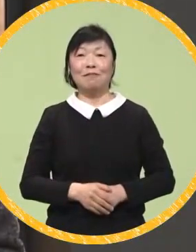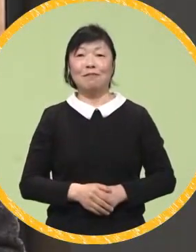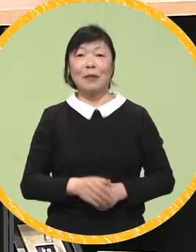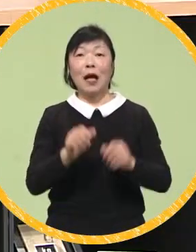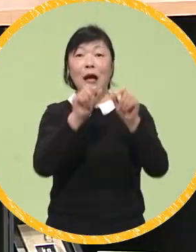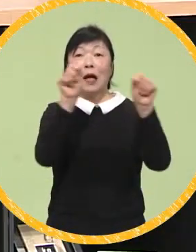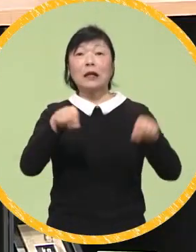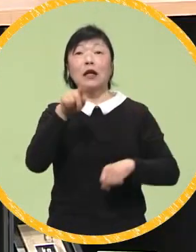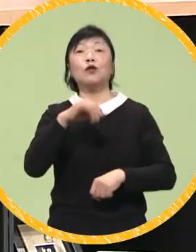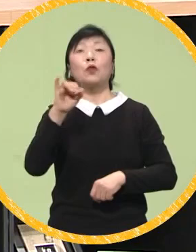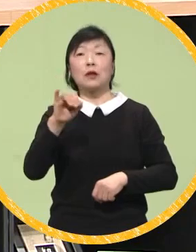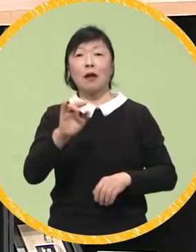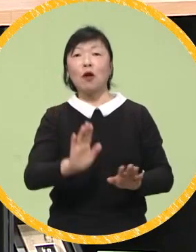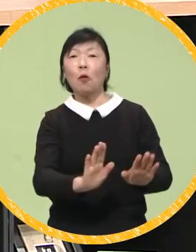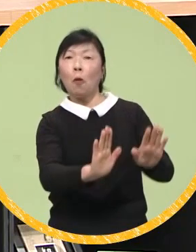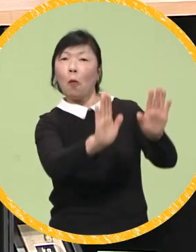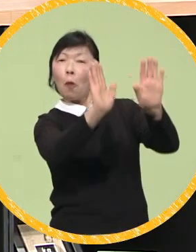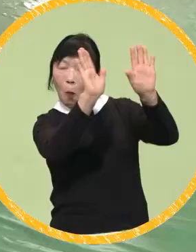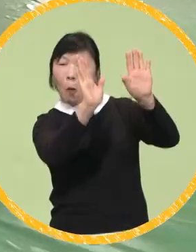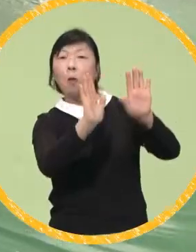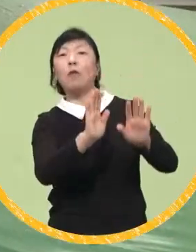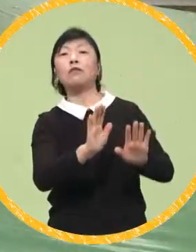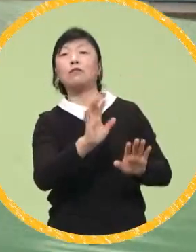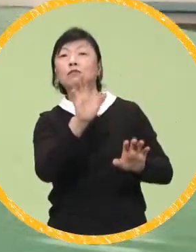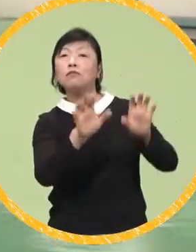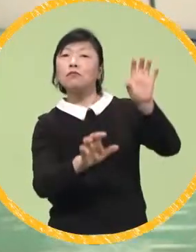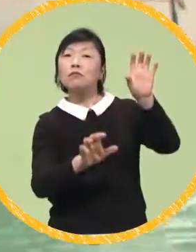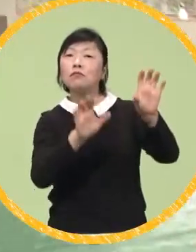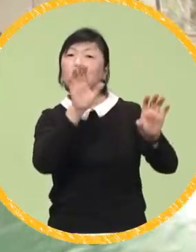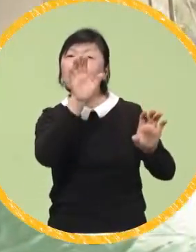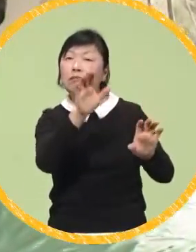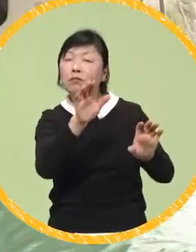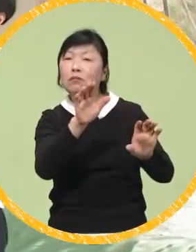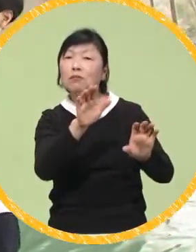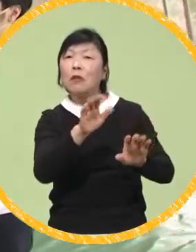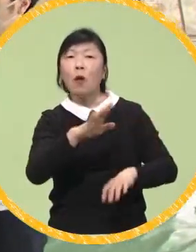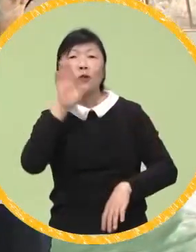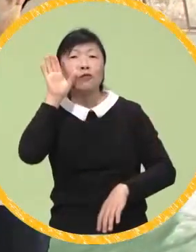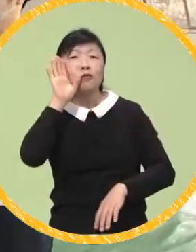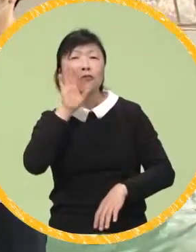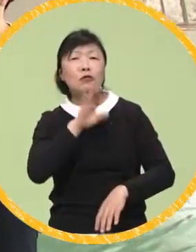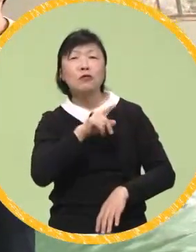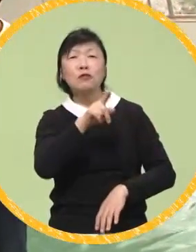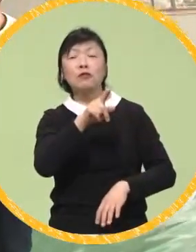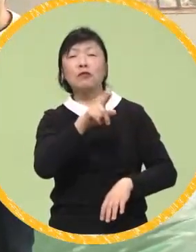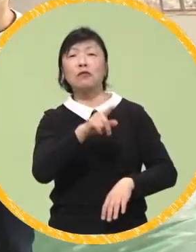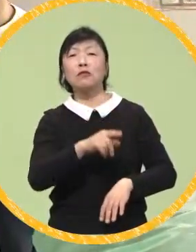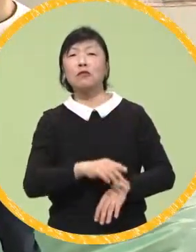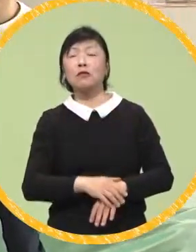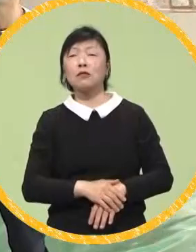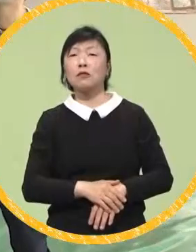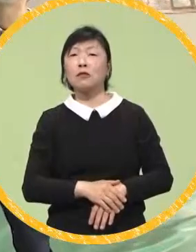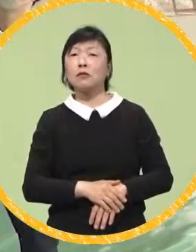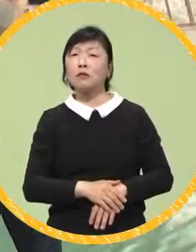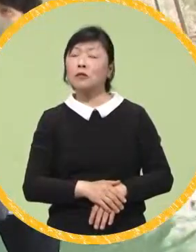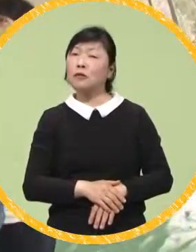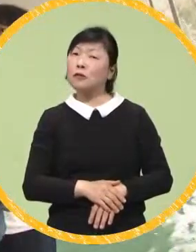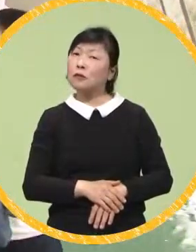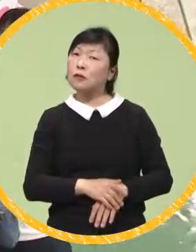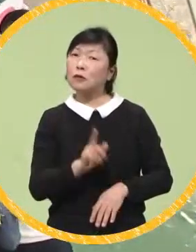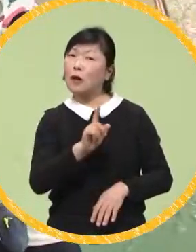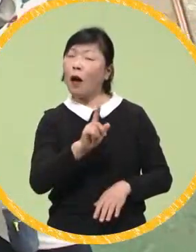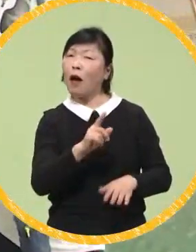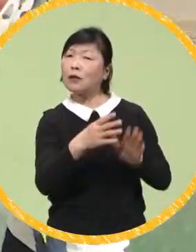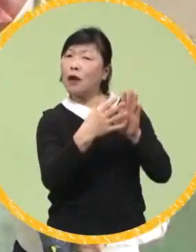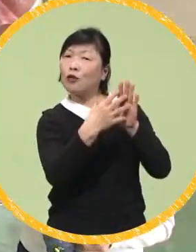宮中通りだって倒れて手前に通りてるんでしょそれなのにあんなに優雅に症なんですよ9番秒へ連れ